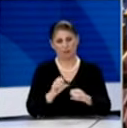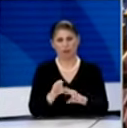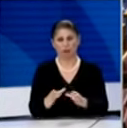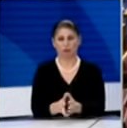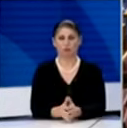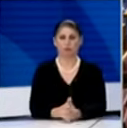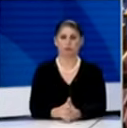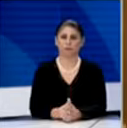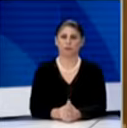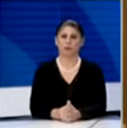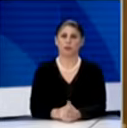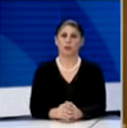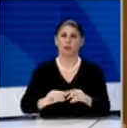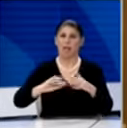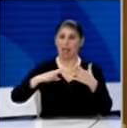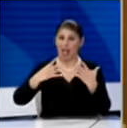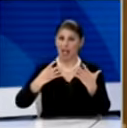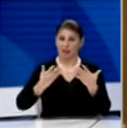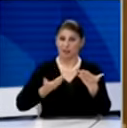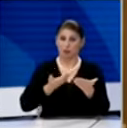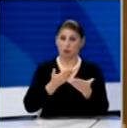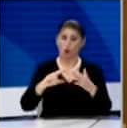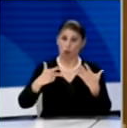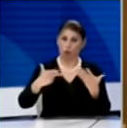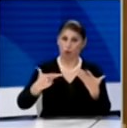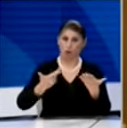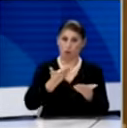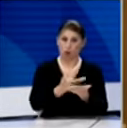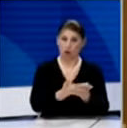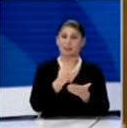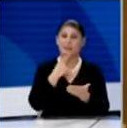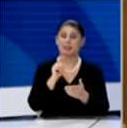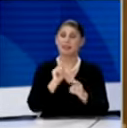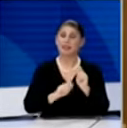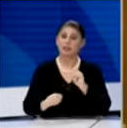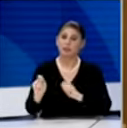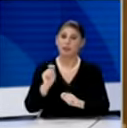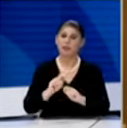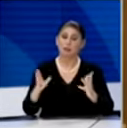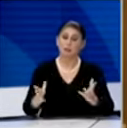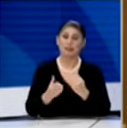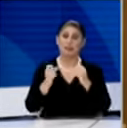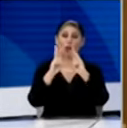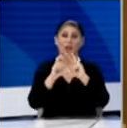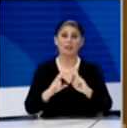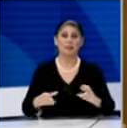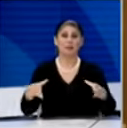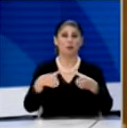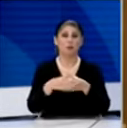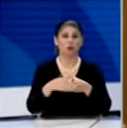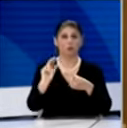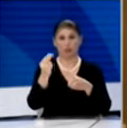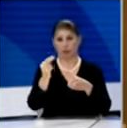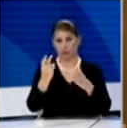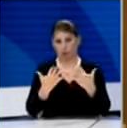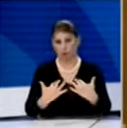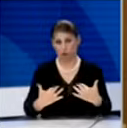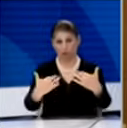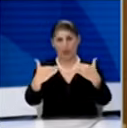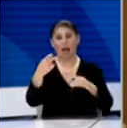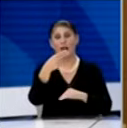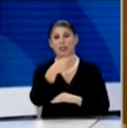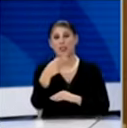ενημέρωση. Ένατη πρόταση, 8η πρόταση, ήταν να γίνει επιτέλους εξεταστική επιτροπή στη Βουλή για